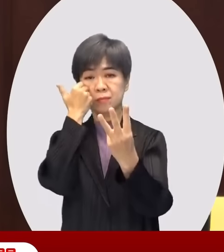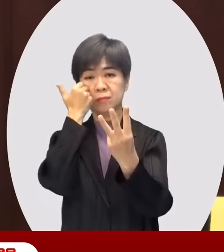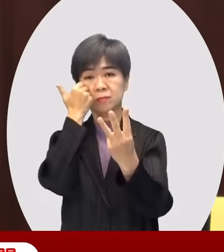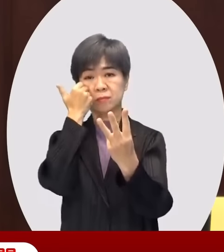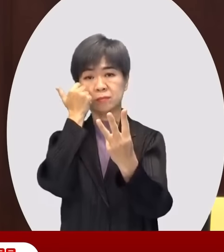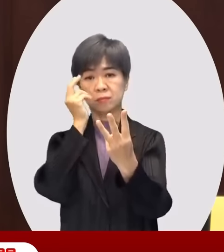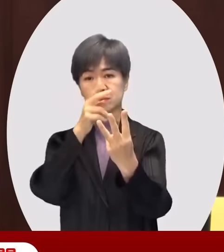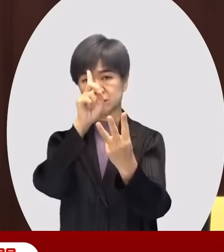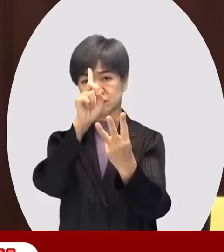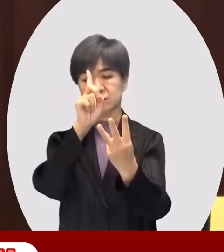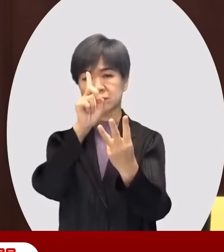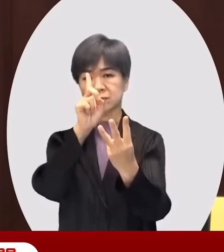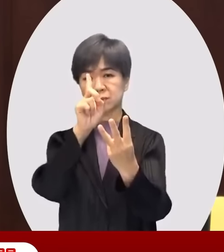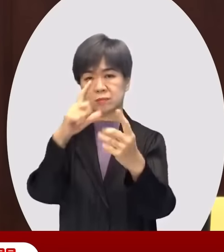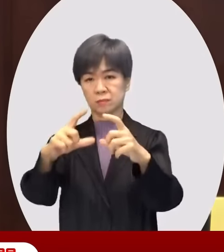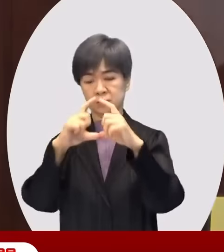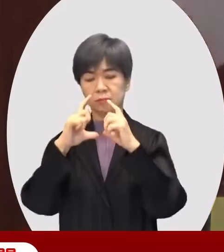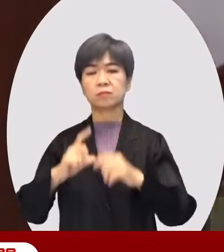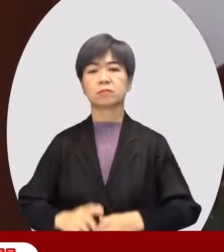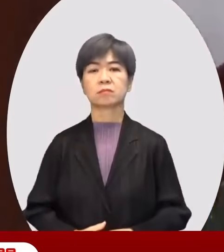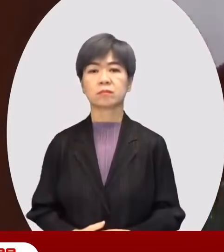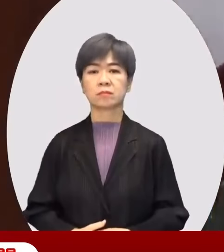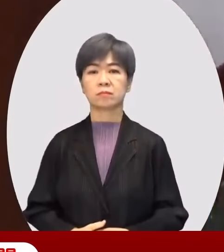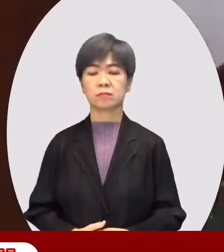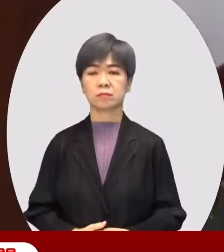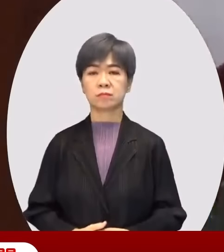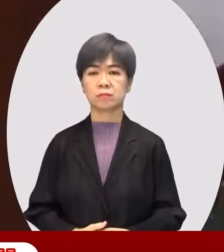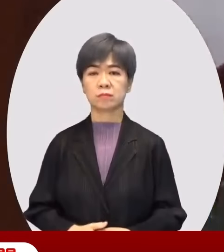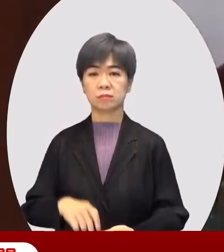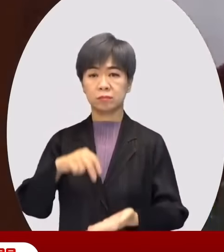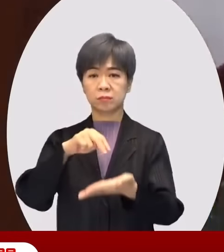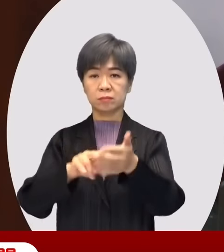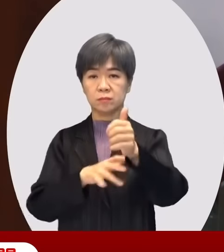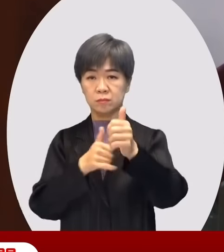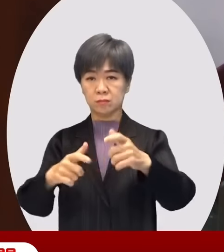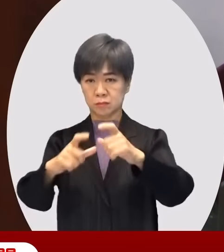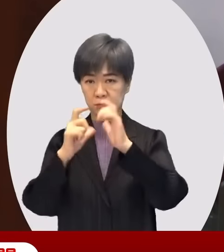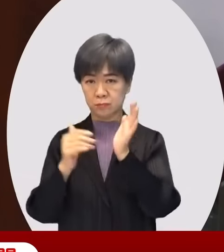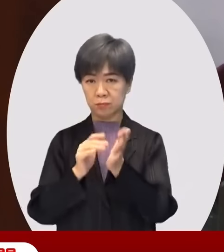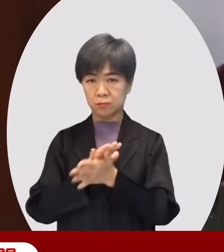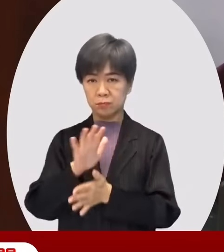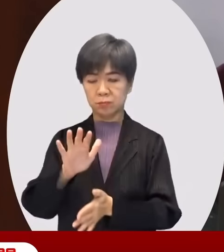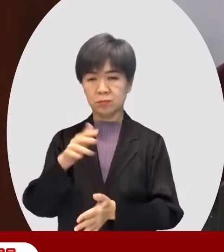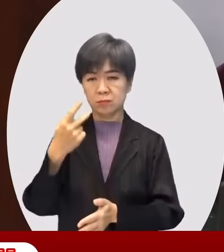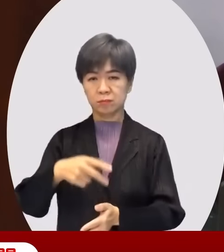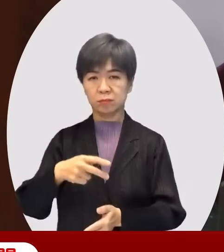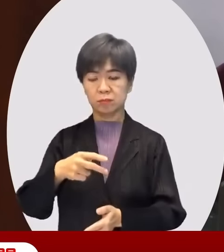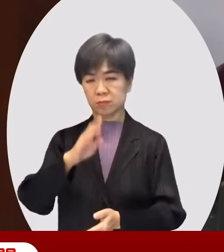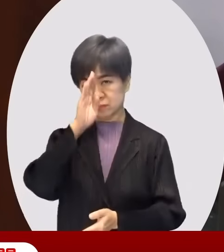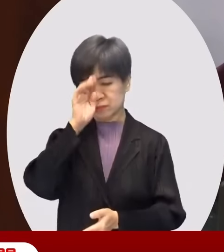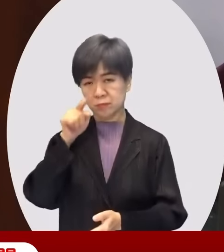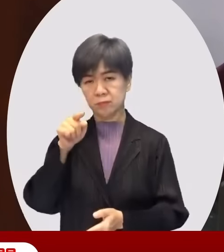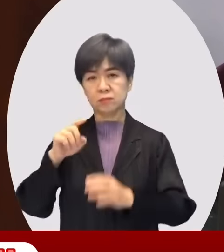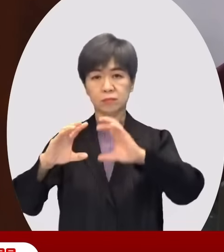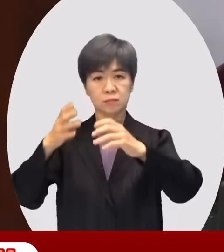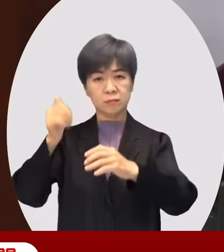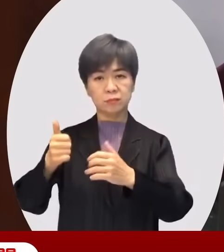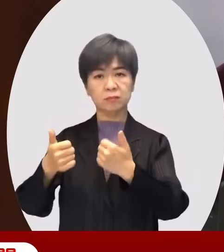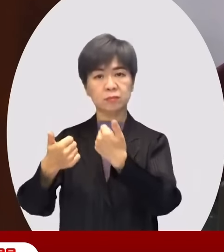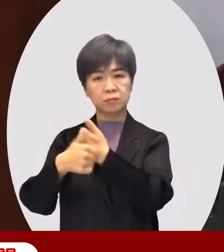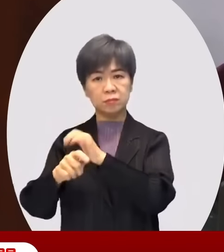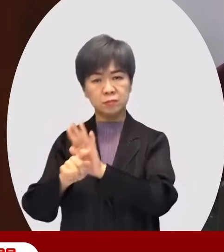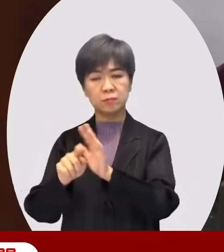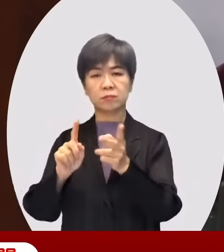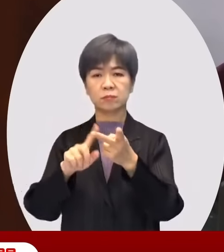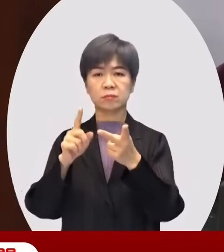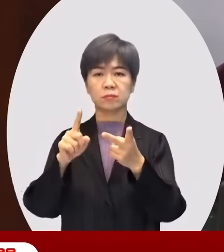么有一个回复，但也请啊，在立法委员如果有回复之后啊，也请总统不管是秘